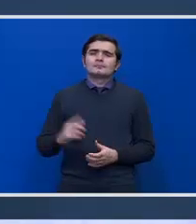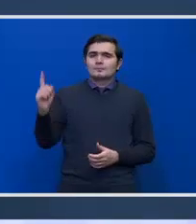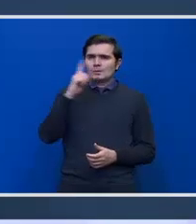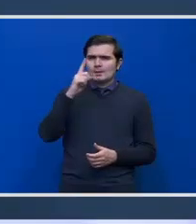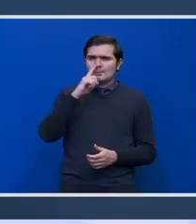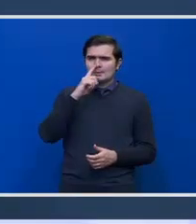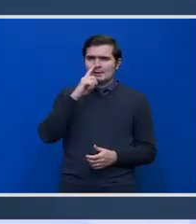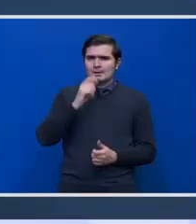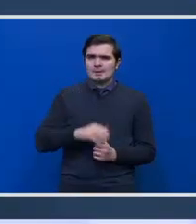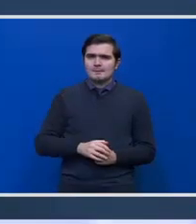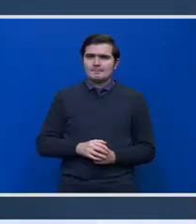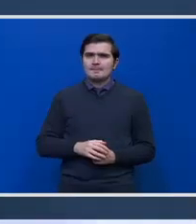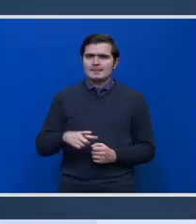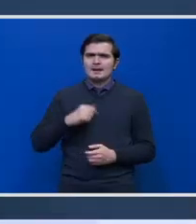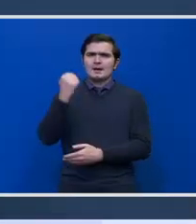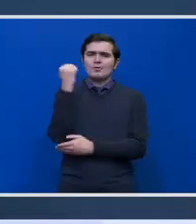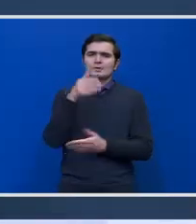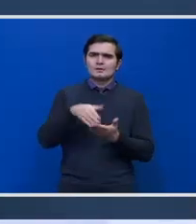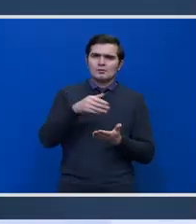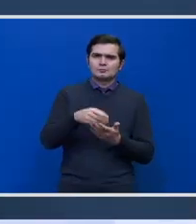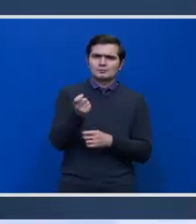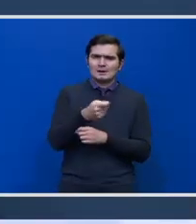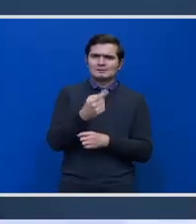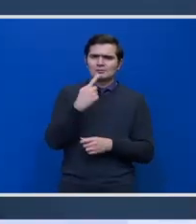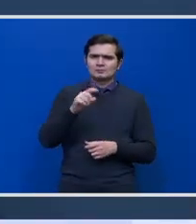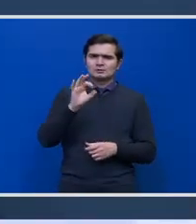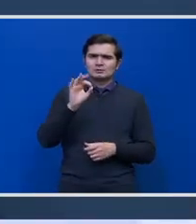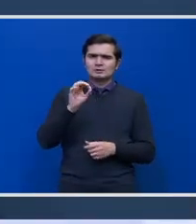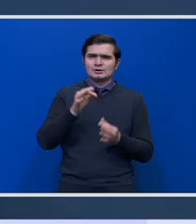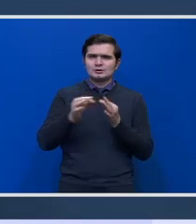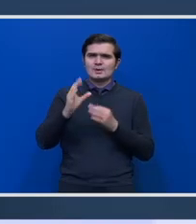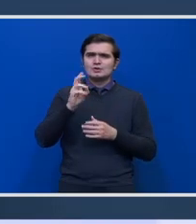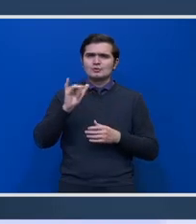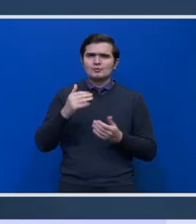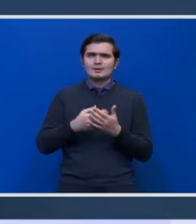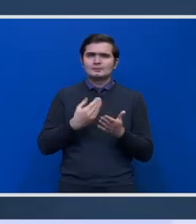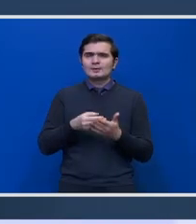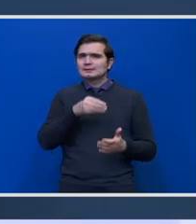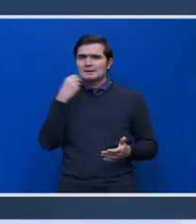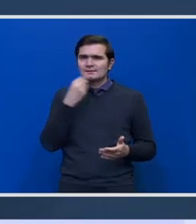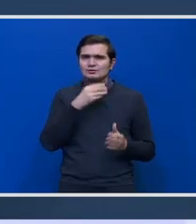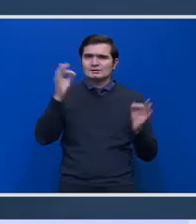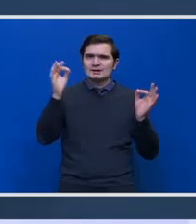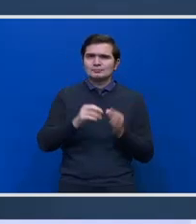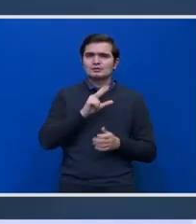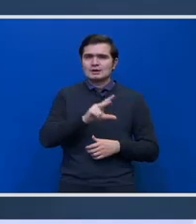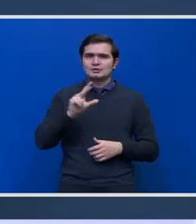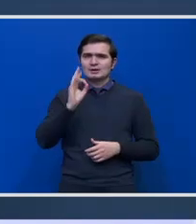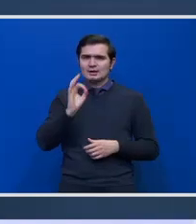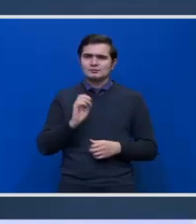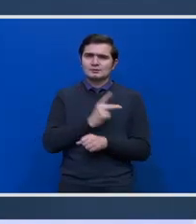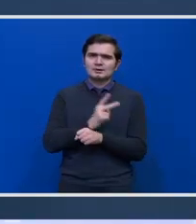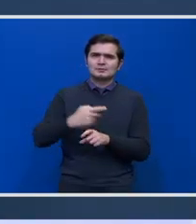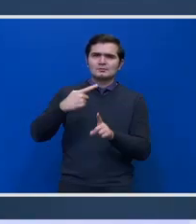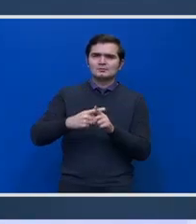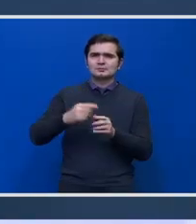noiembrie, cota de consum la gaze era 250 de metri cubi pentru a beneficia de acea reducere din factură de 33% de la stat, plus o marjă